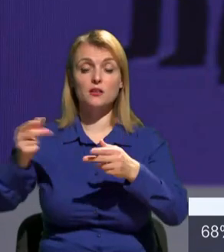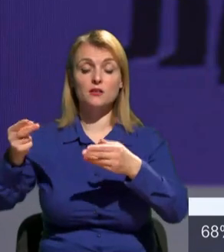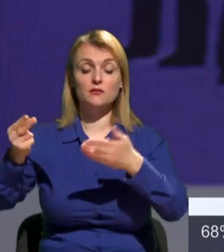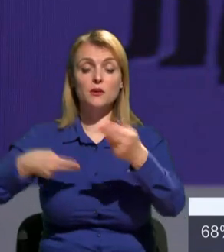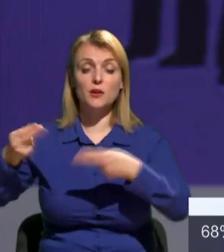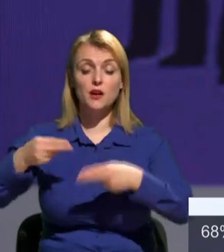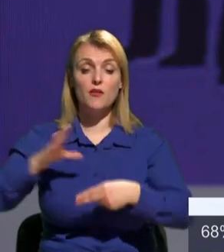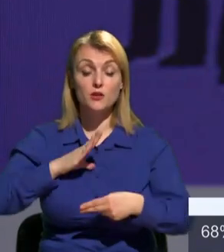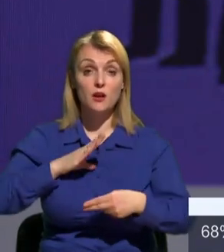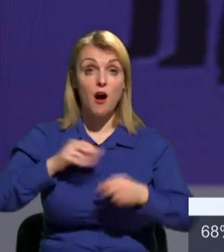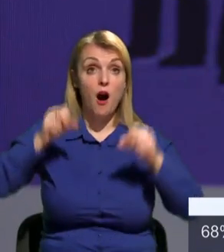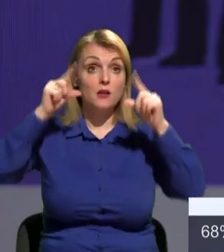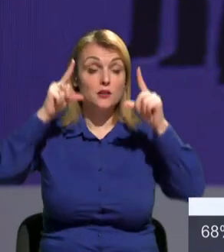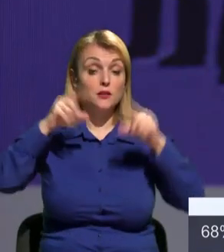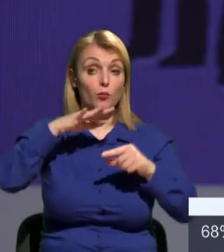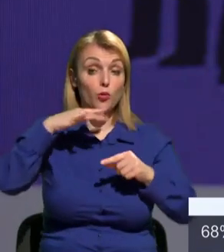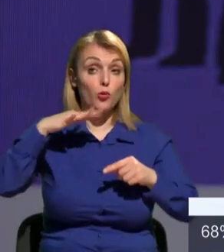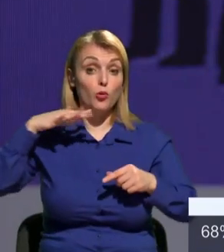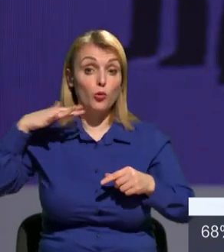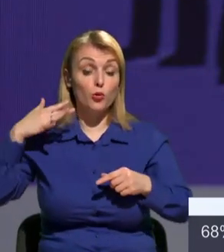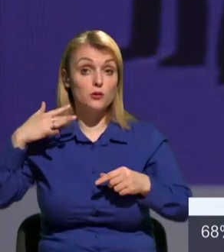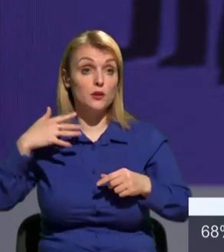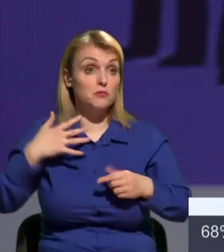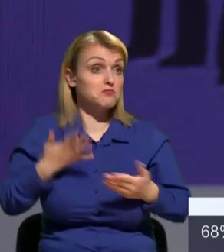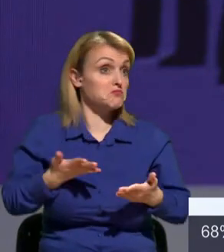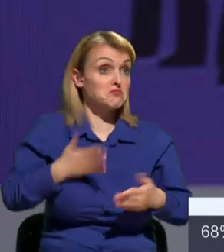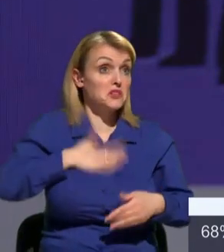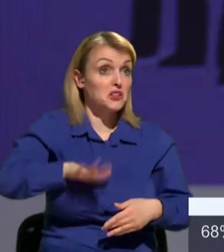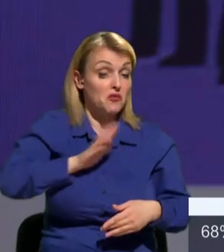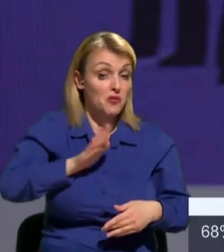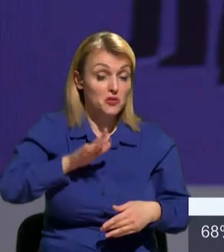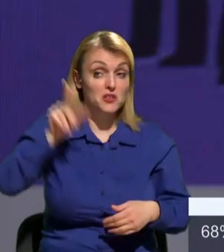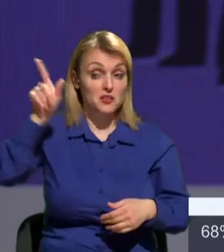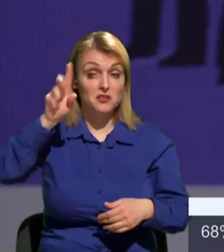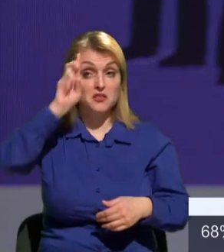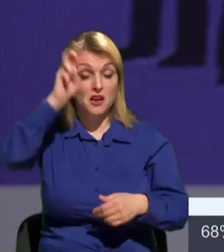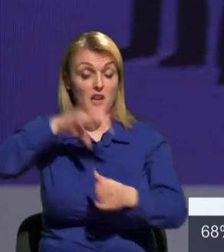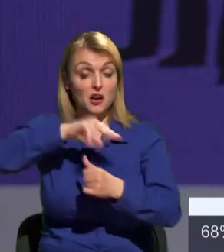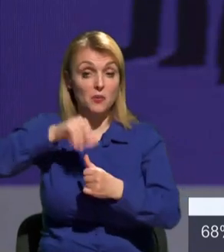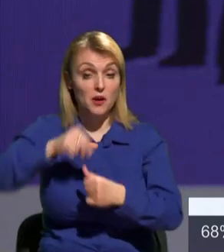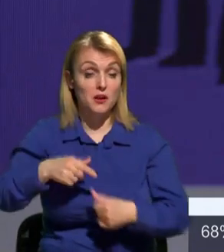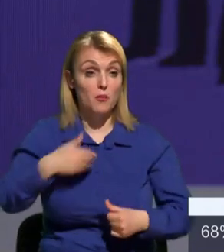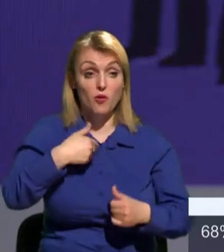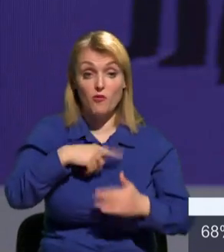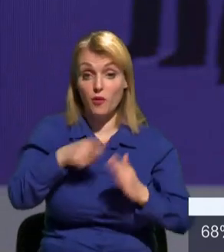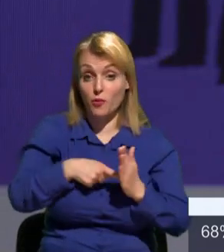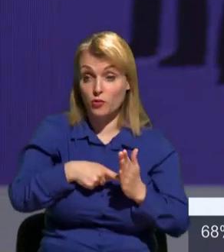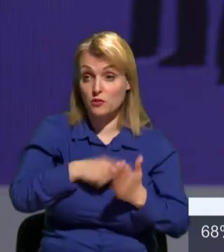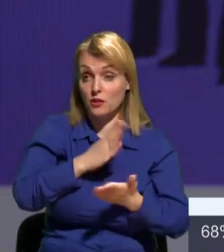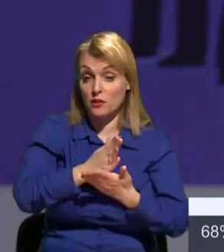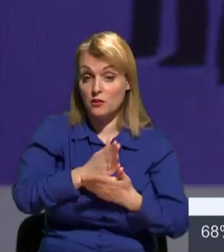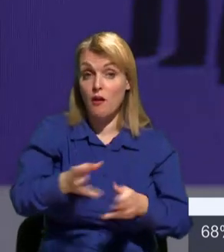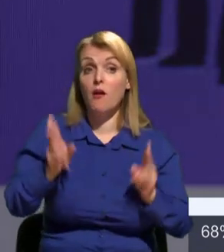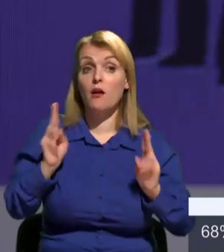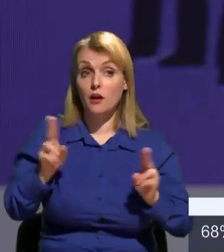trezit multiple revolte în Armenia. Întrebarea mea este